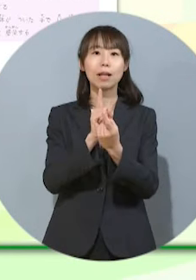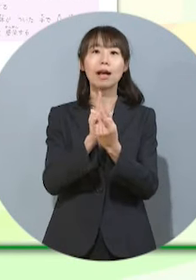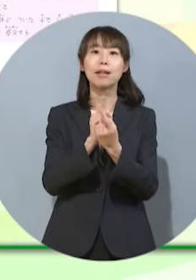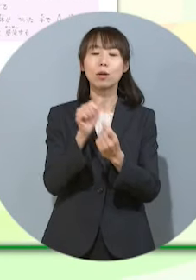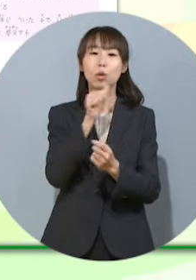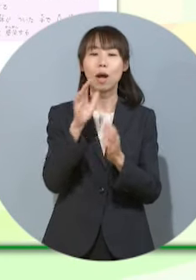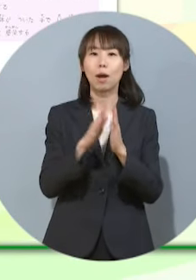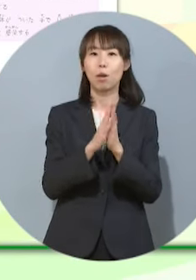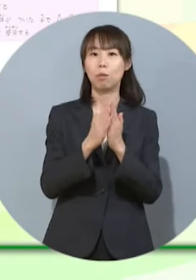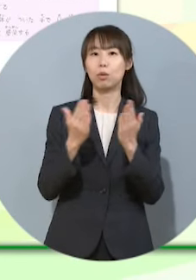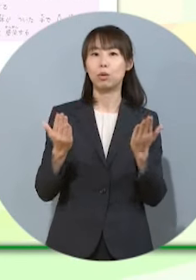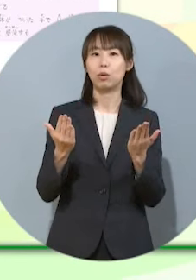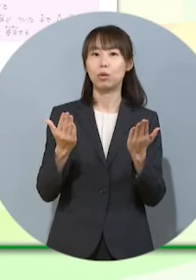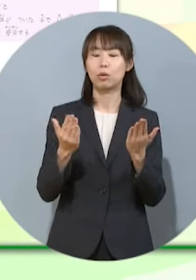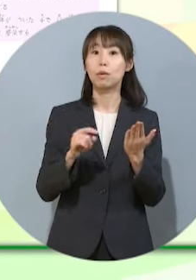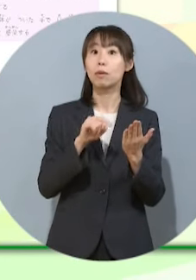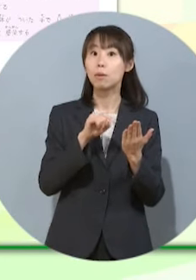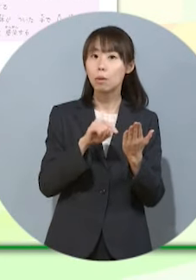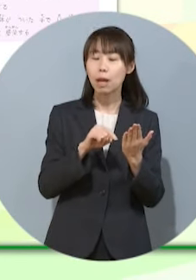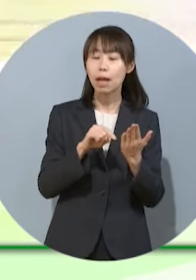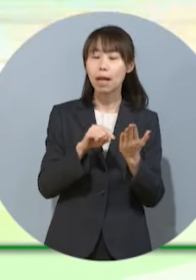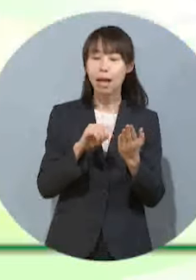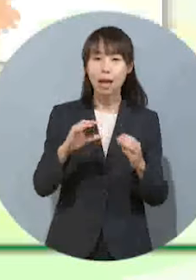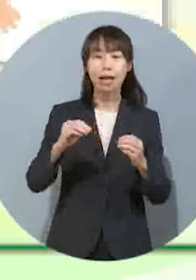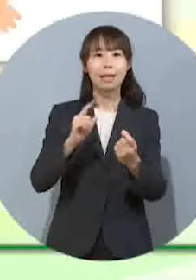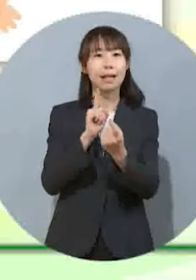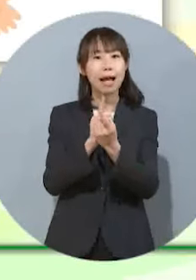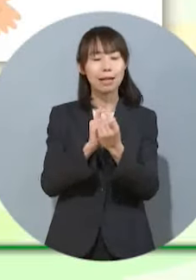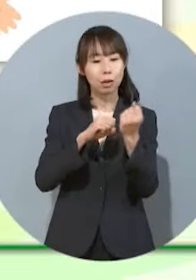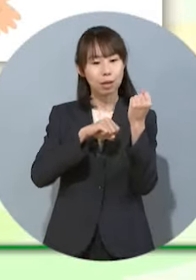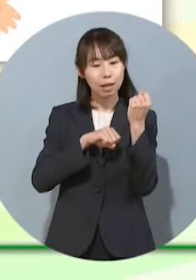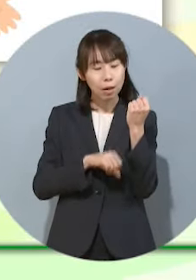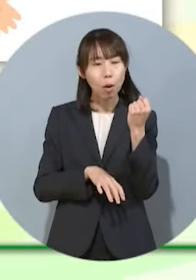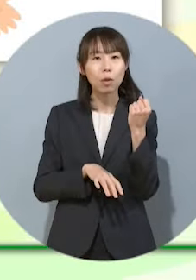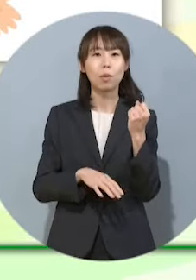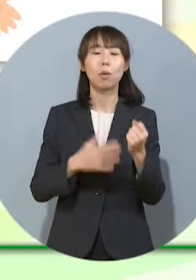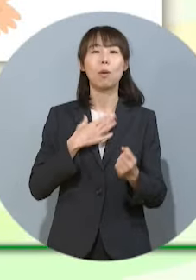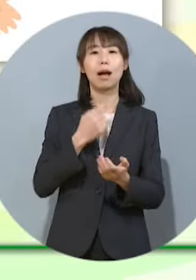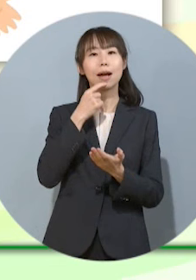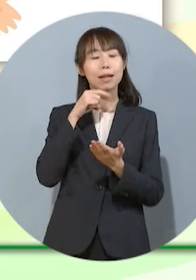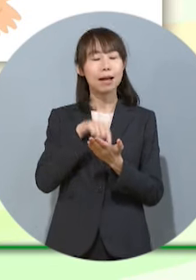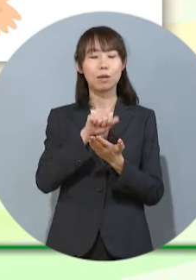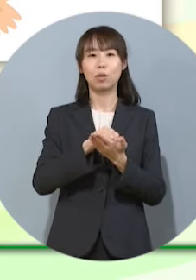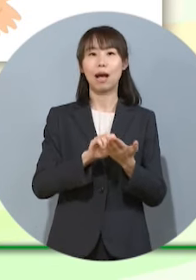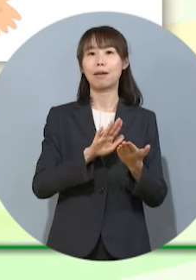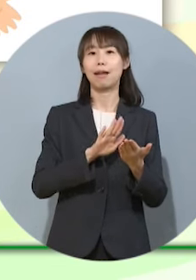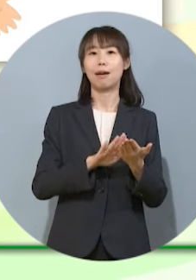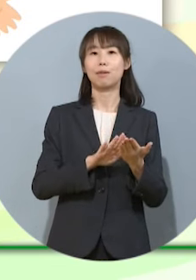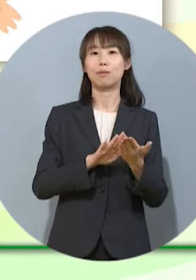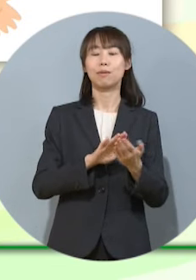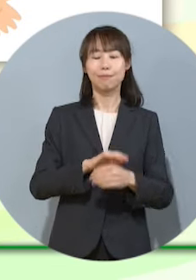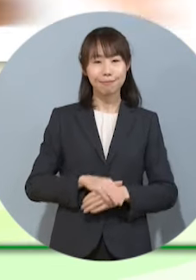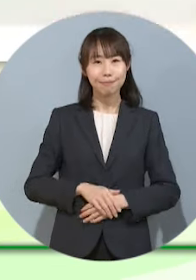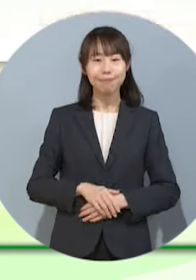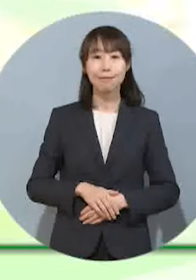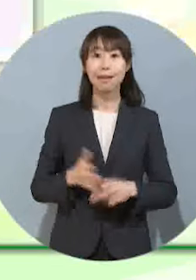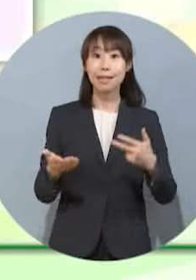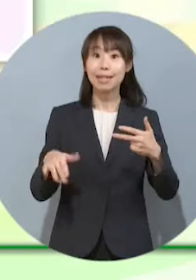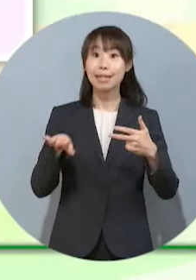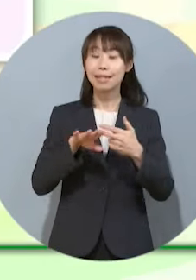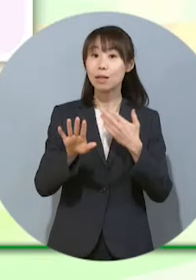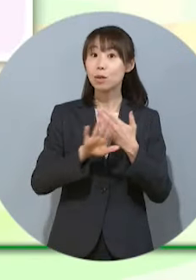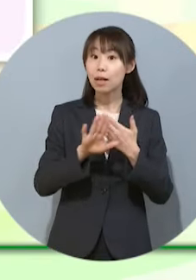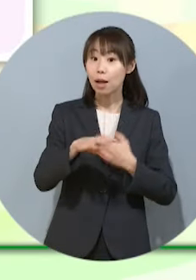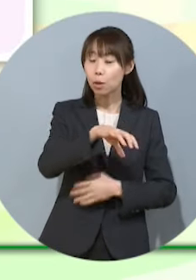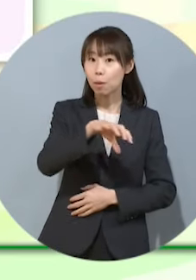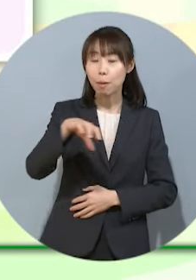は感染対策の基本だけを分かりやすく説明し、介護などの現場以外で